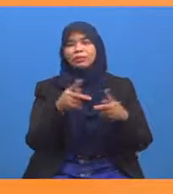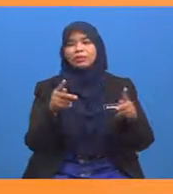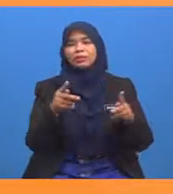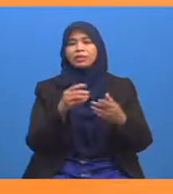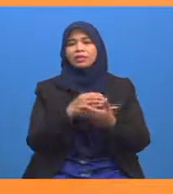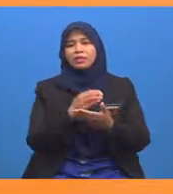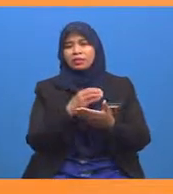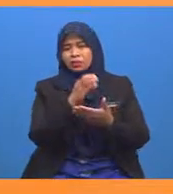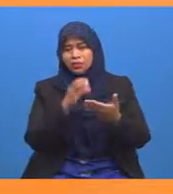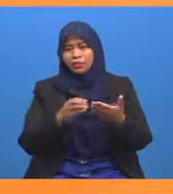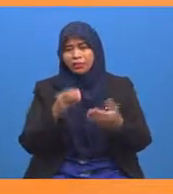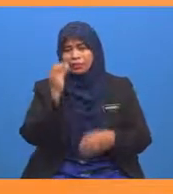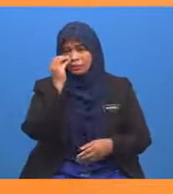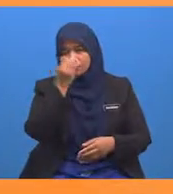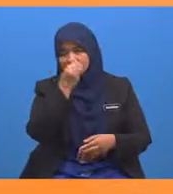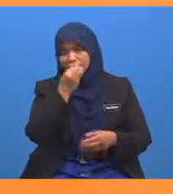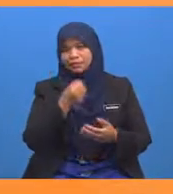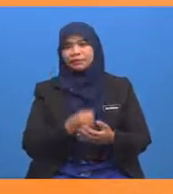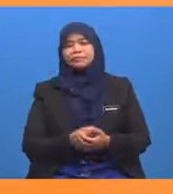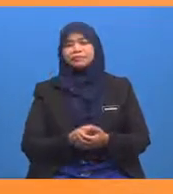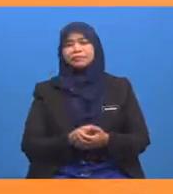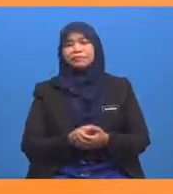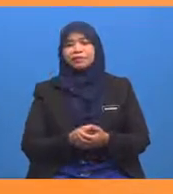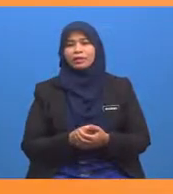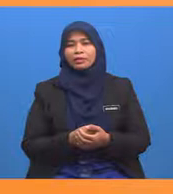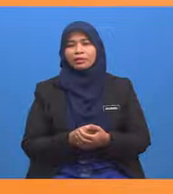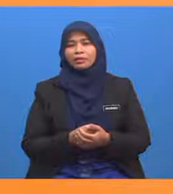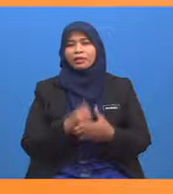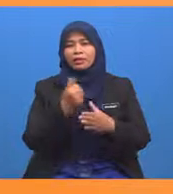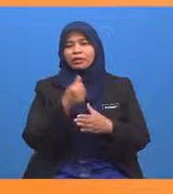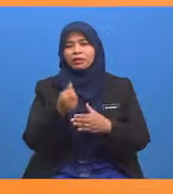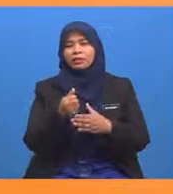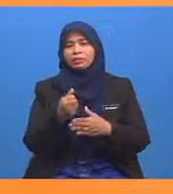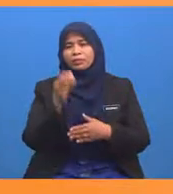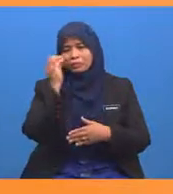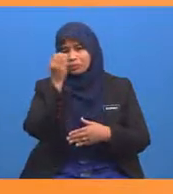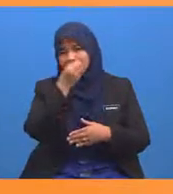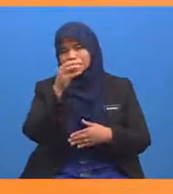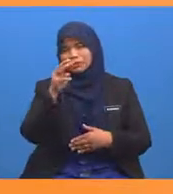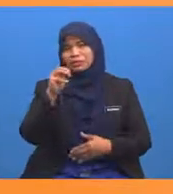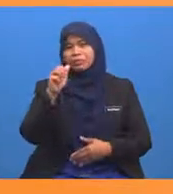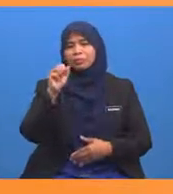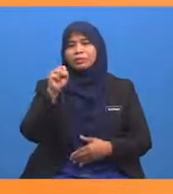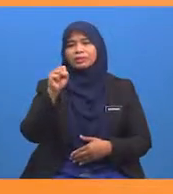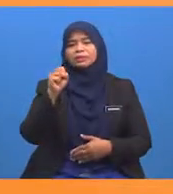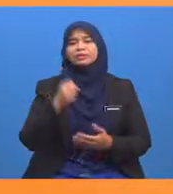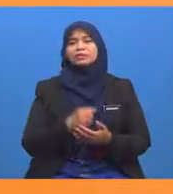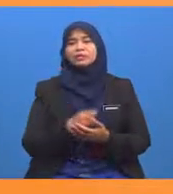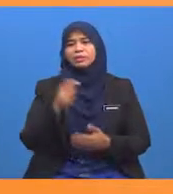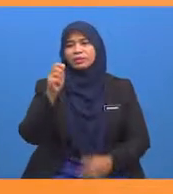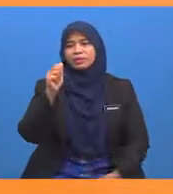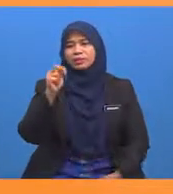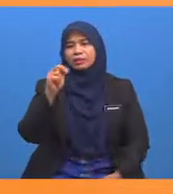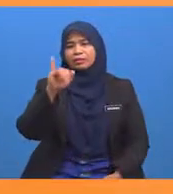bunga-bungaan ialah corak tikam seladang atau bunga mas, tanjung